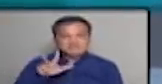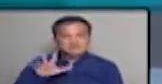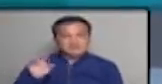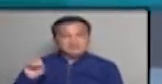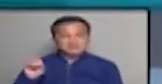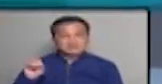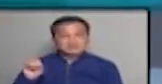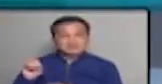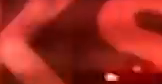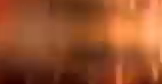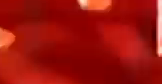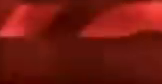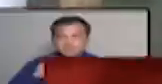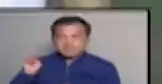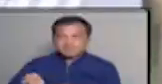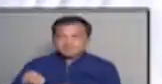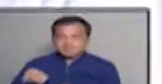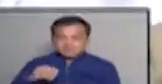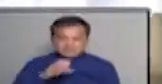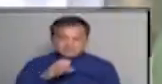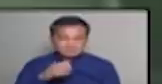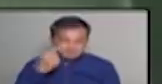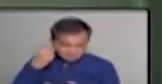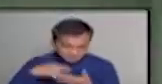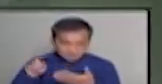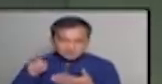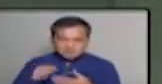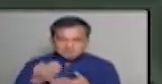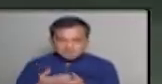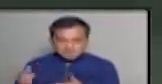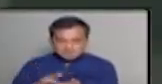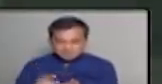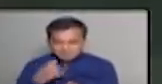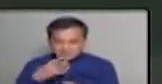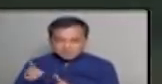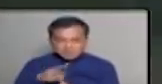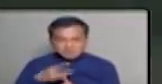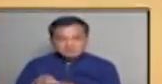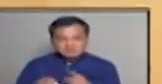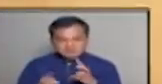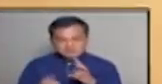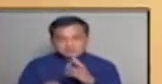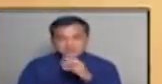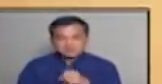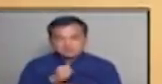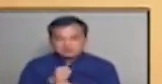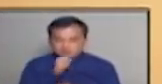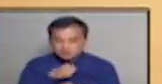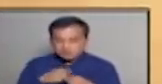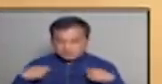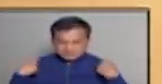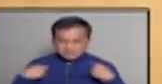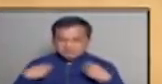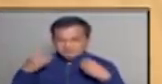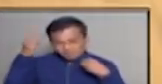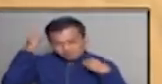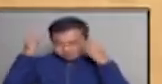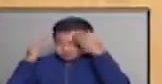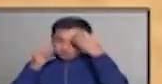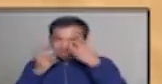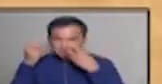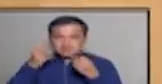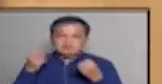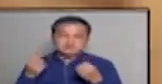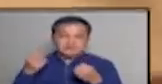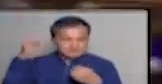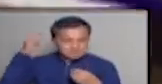Maynila. Ipinasitiskan at binilang natin ng antibiotics ang biktimang 16 anyos na binatilyo. Puro sugat kasi sa mukha